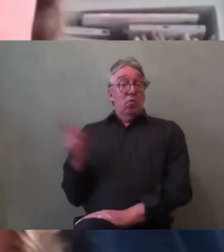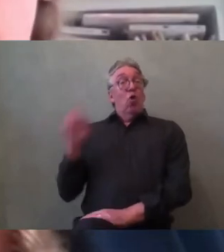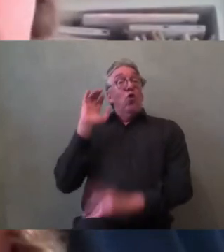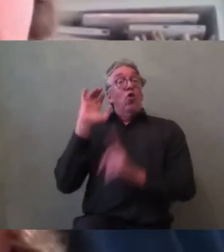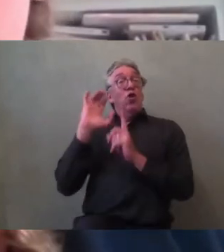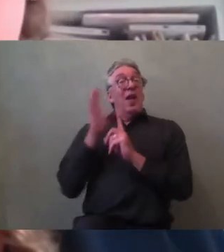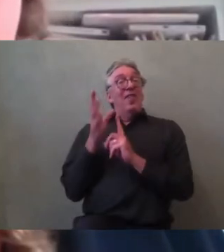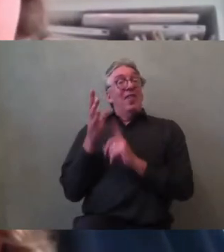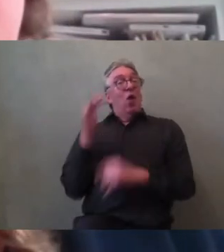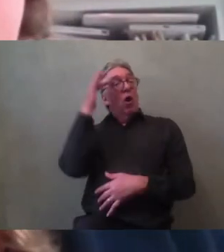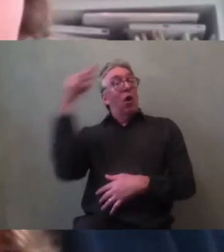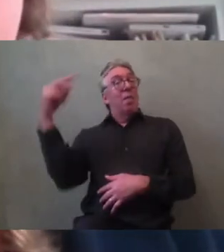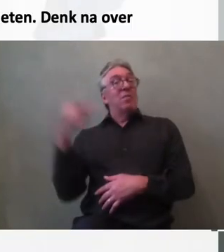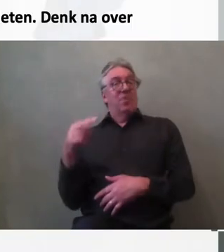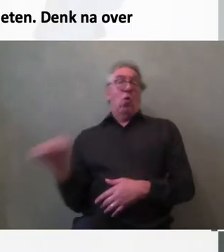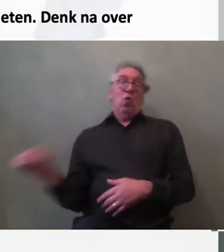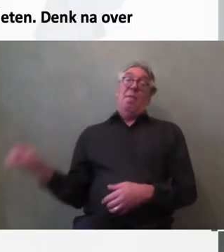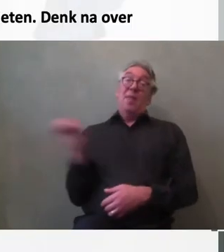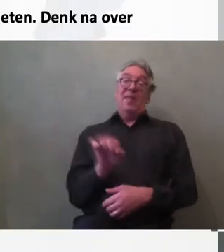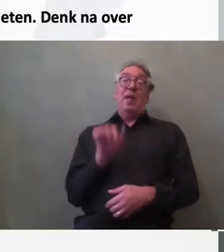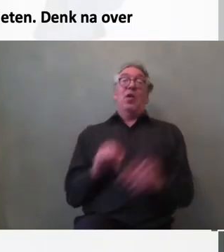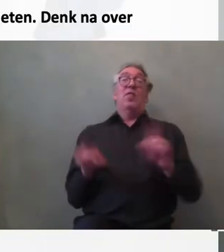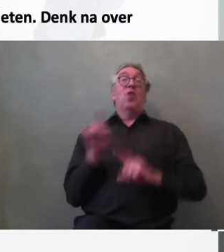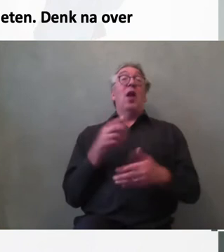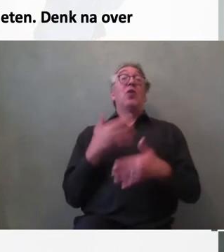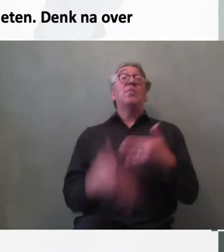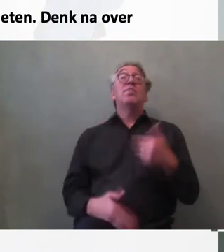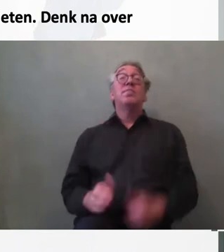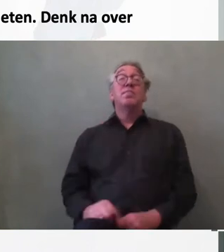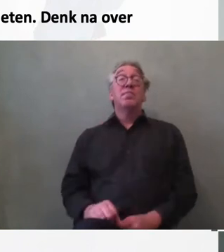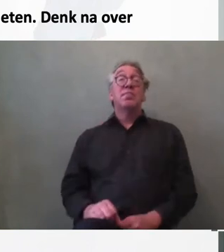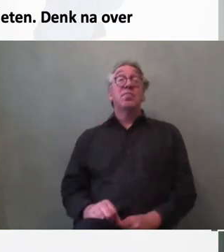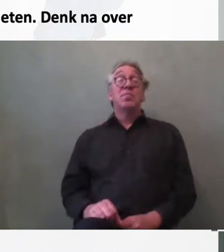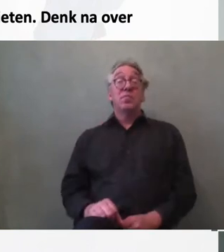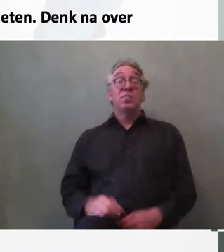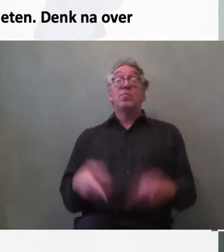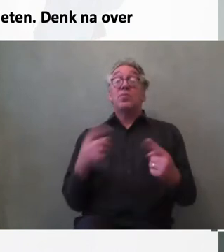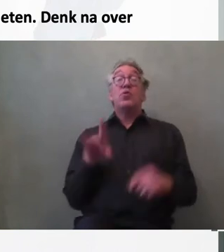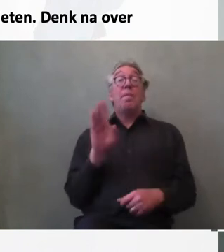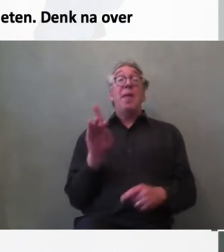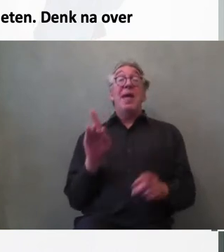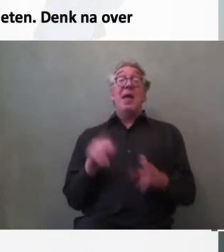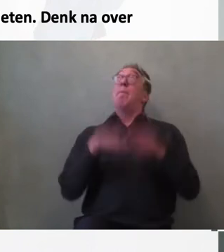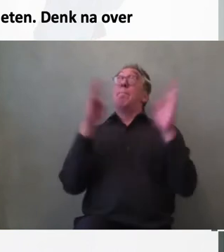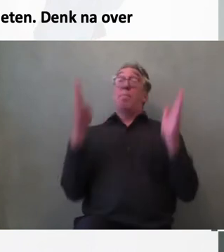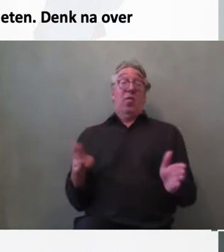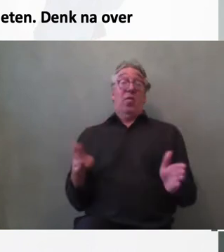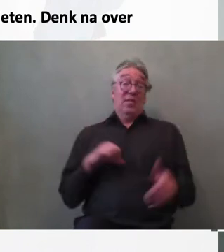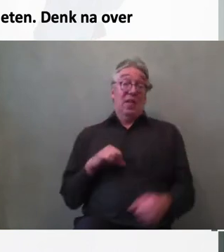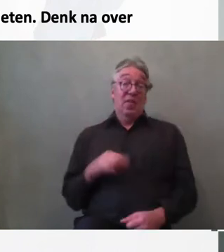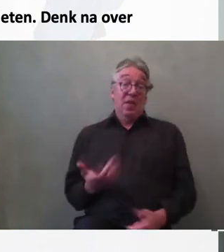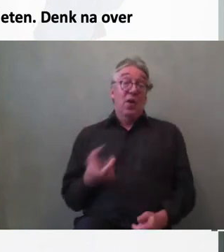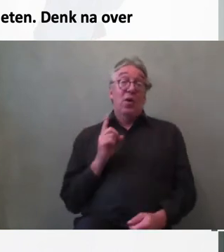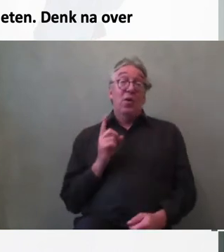nemen in jouw verhaal als museum. Volgende. De P van pand. Het is belangrijk dat je het